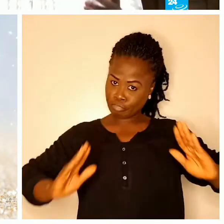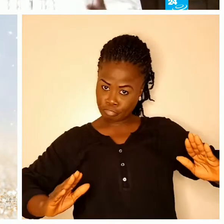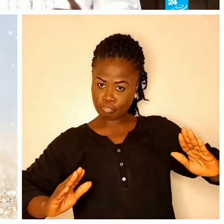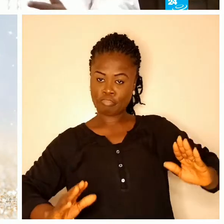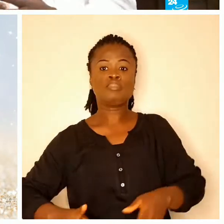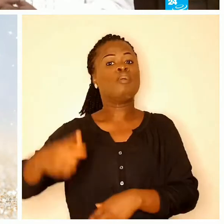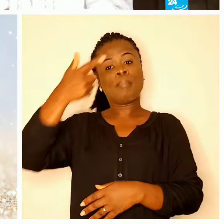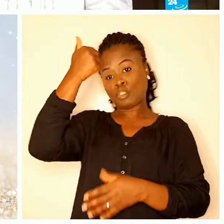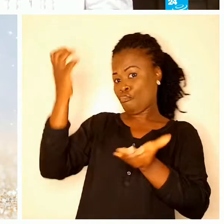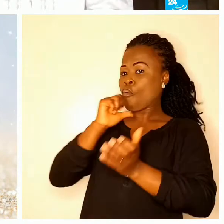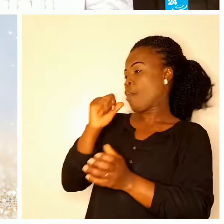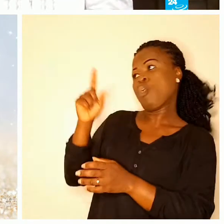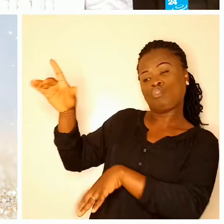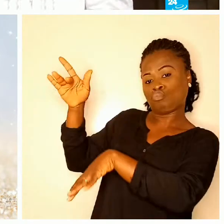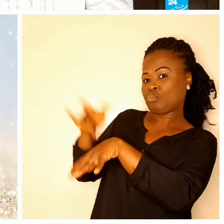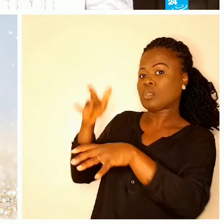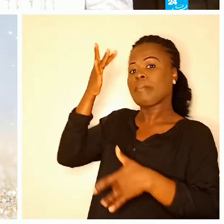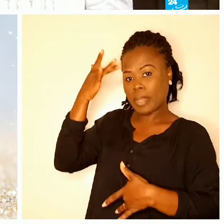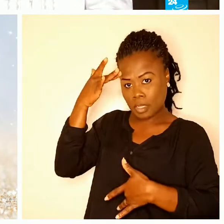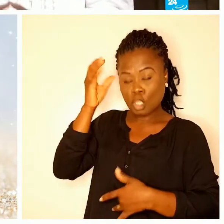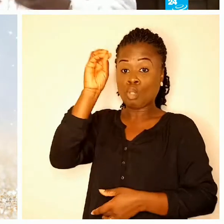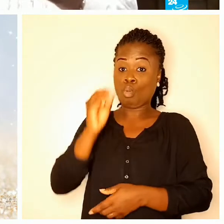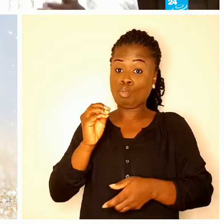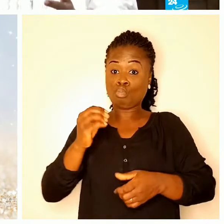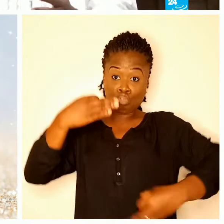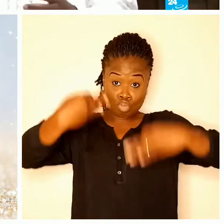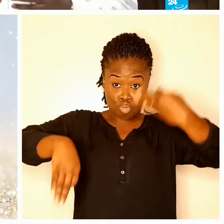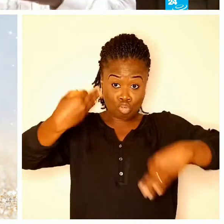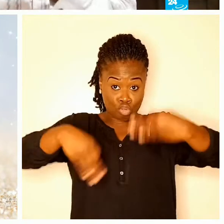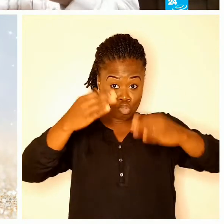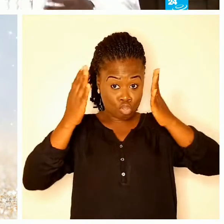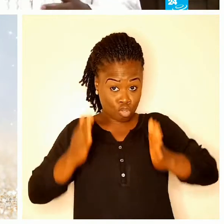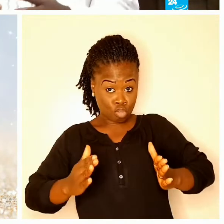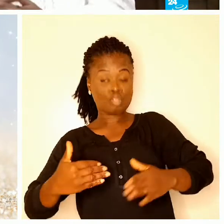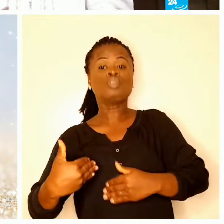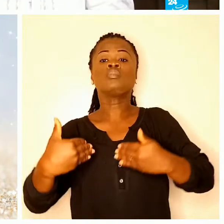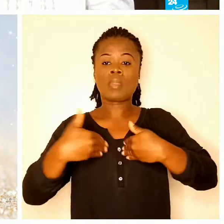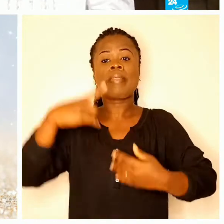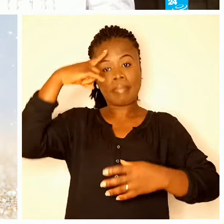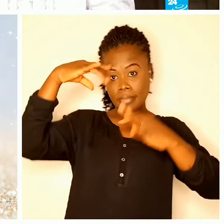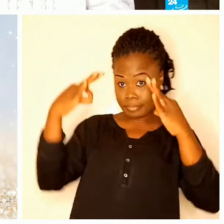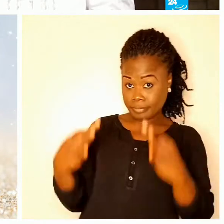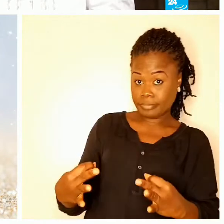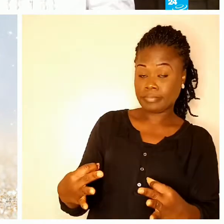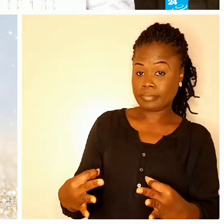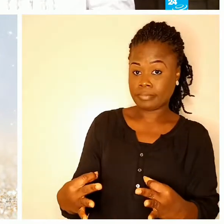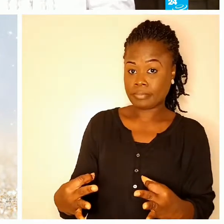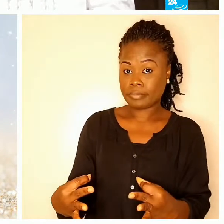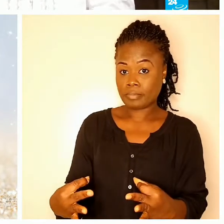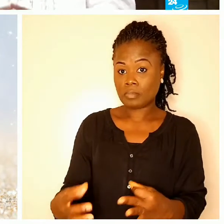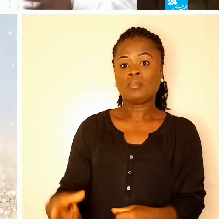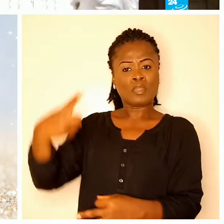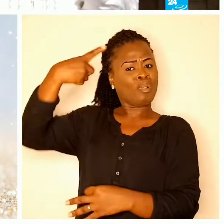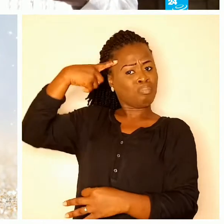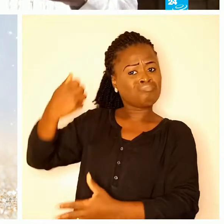le coronavirus. Et c'est pourquoi les juges de l'application des peines a pris un arrêt qui